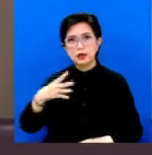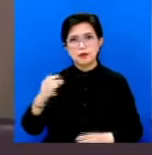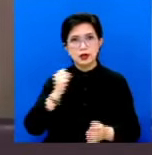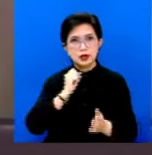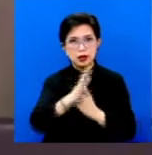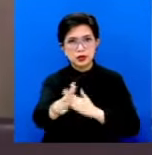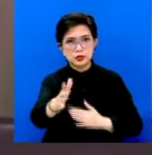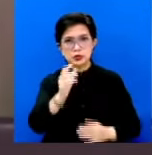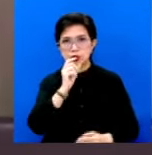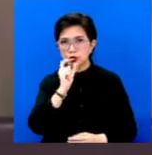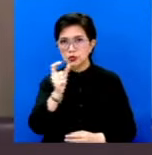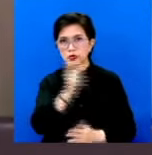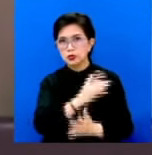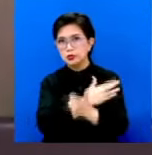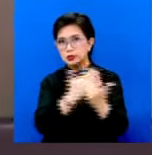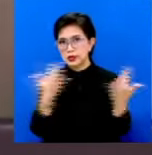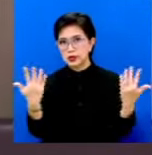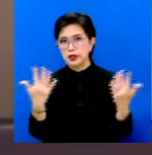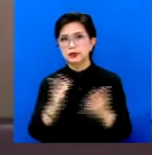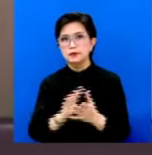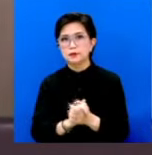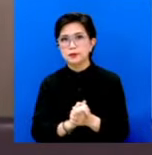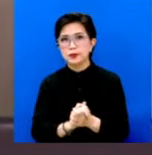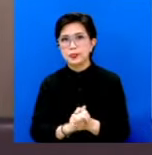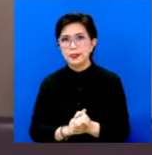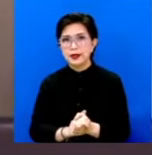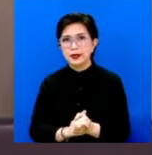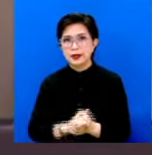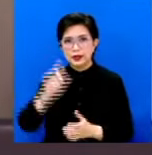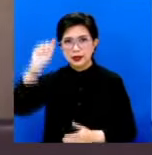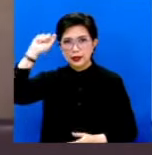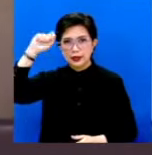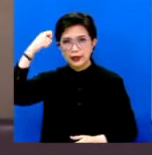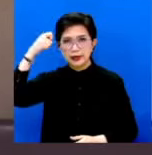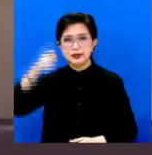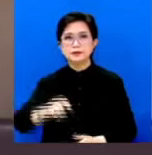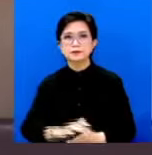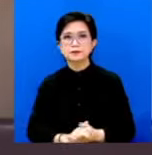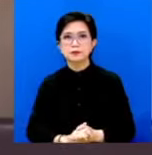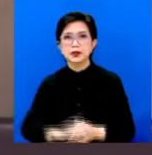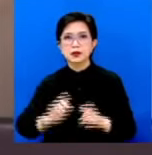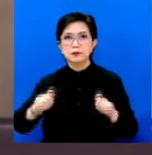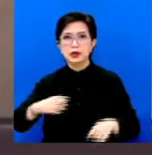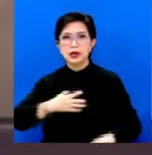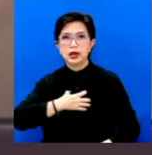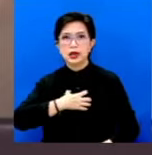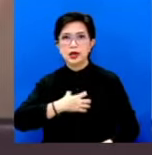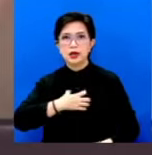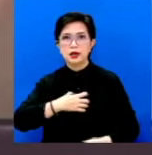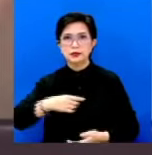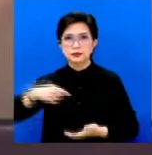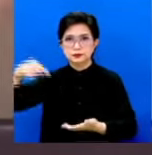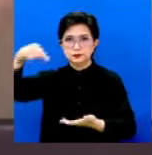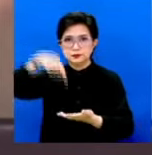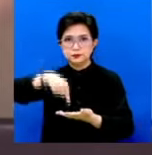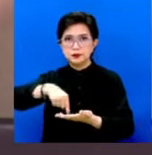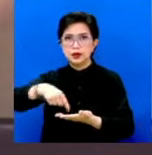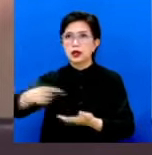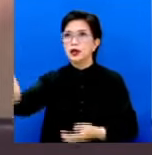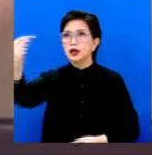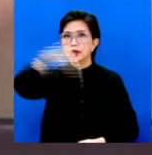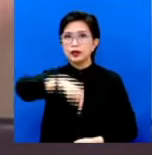langsung bagi masyarakat Sorong. Jangan lupa gunakan hak pilih Anda dengan cara datang ke